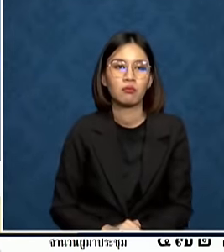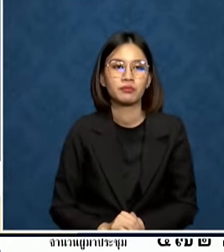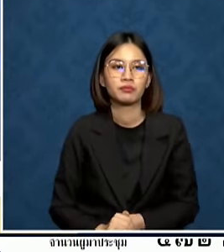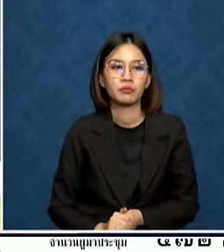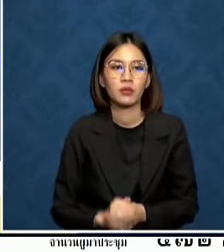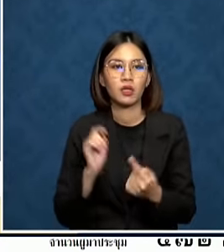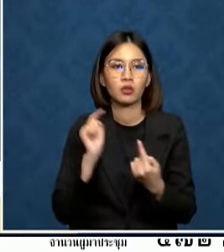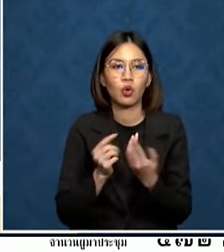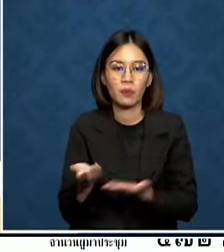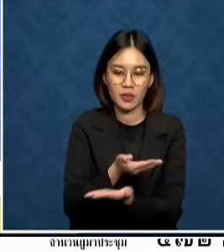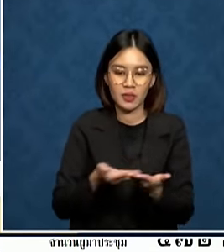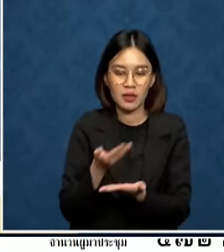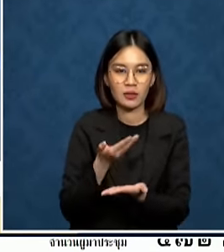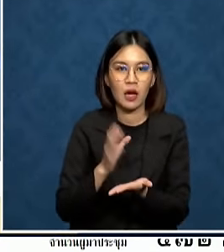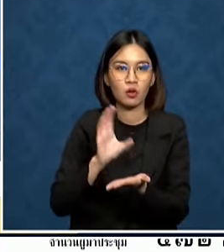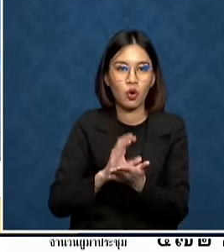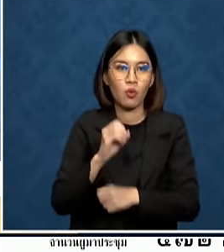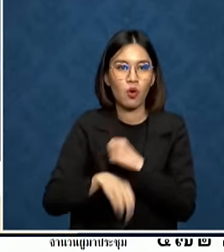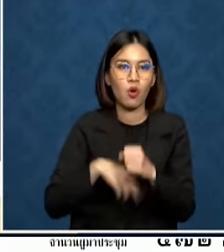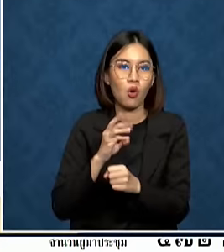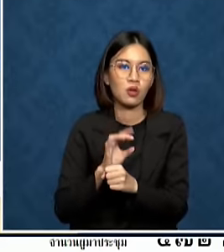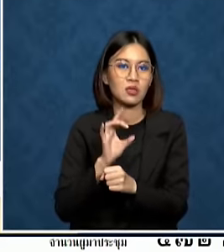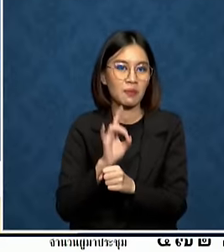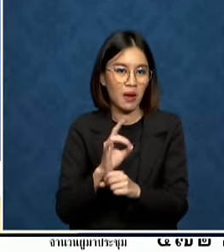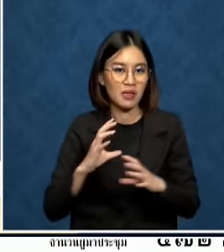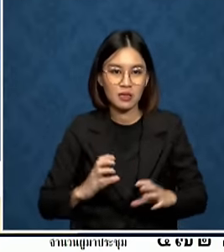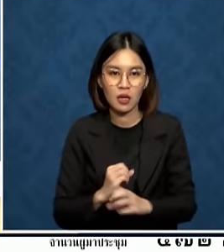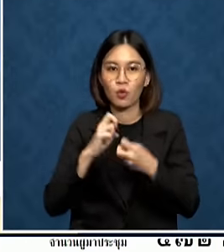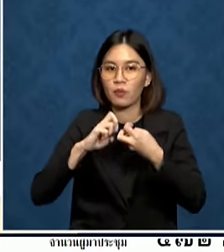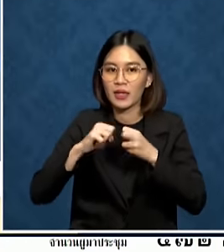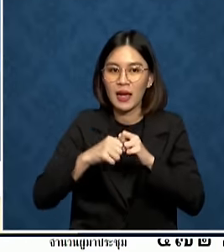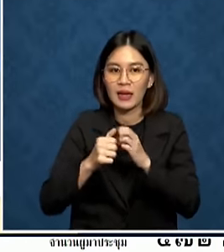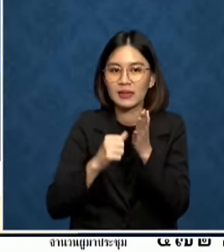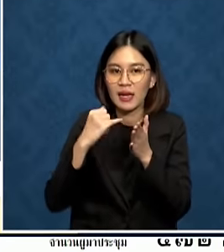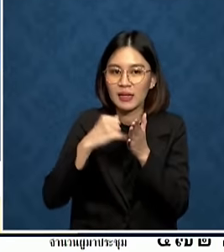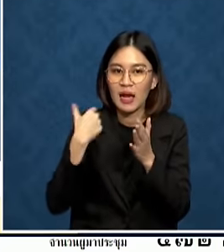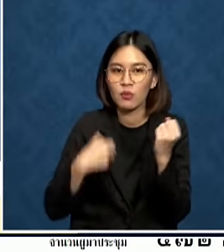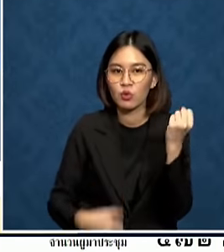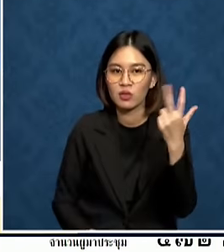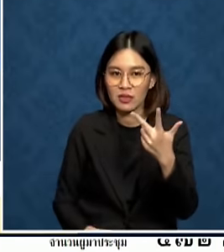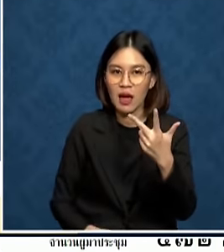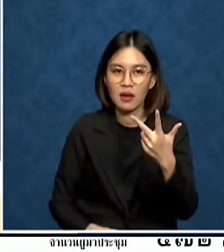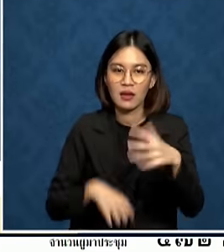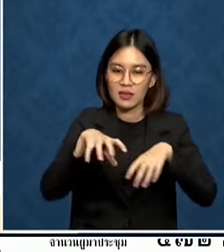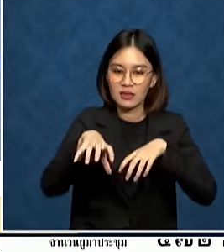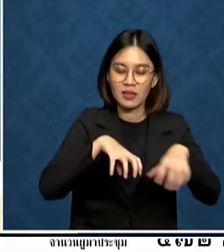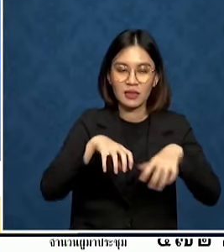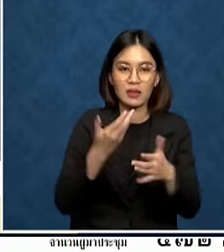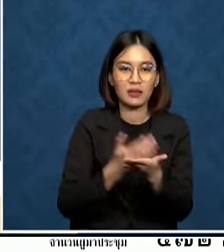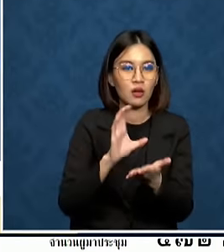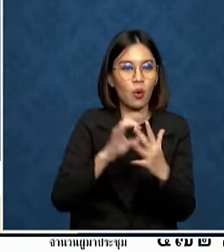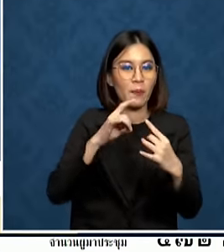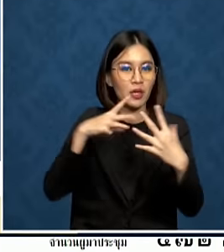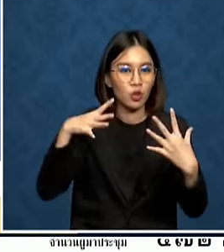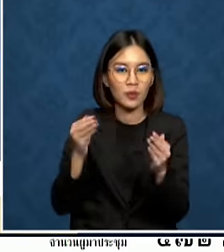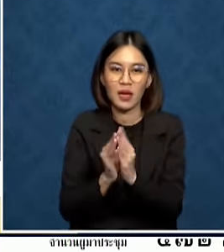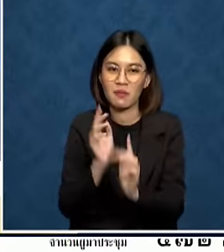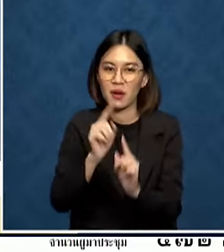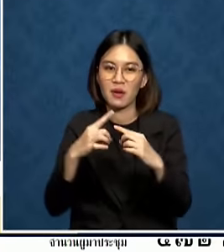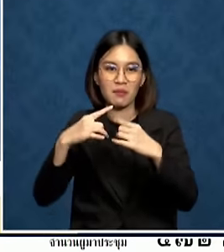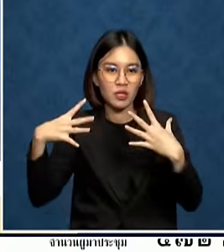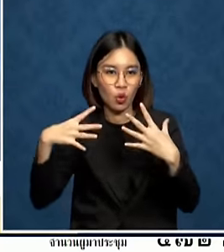จากการพิจารณางบ 68ที่เกี่ยวข้องกับ AIผมสุปปัญหาง่ายๆได้ 3ข้อคือสัดส่วนงบไม่เหมาะสมตัวชี้วัดไม่เหมาะ